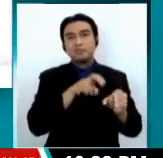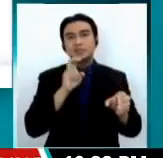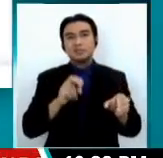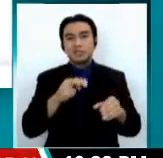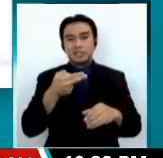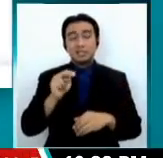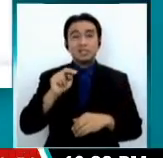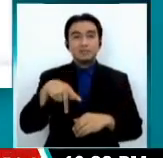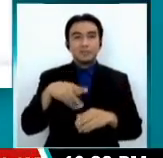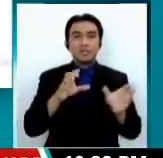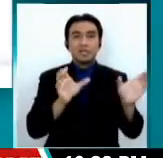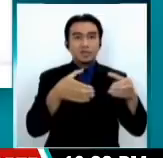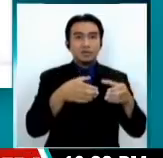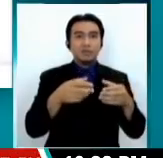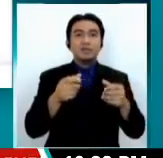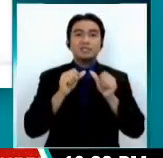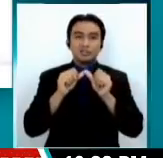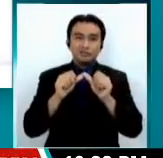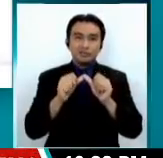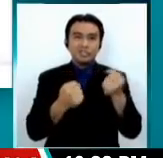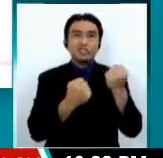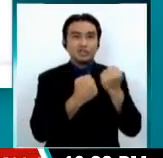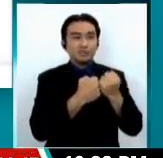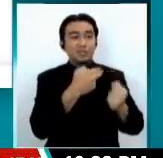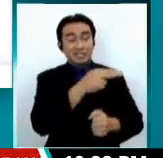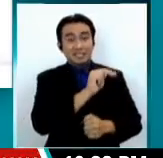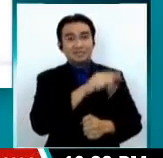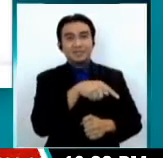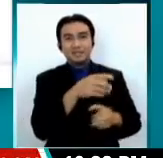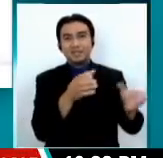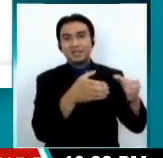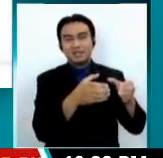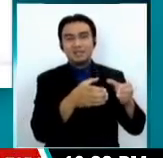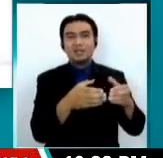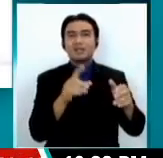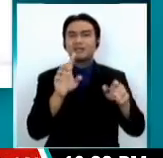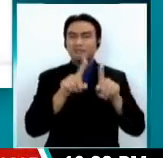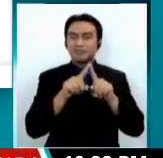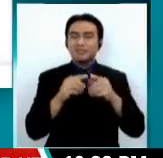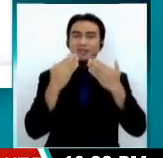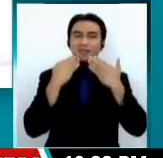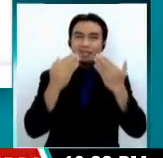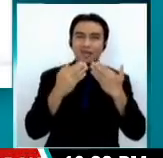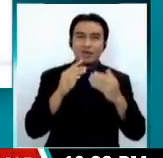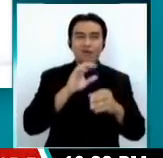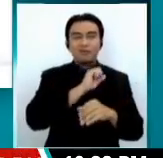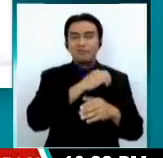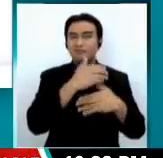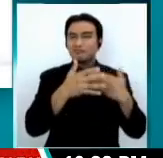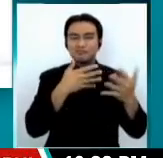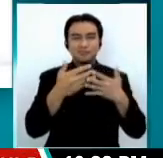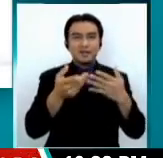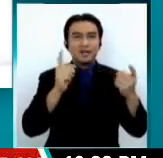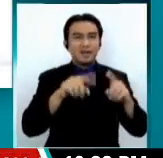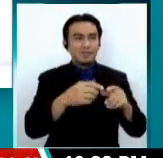ang suporta niya sa partido at lagi niyang ipinagpapasalamat ang mga naituro sa kanya ng H&P.